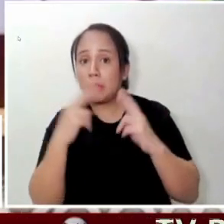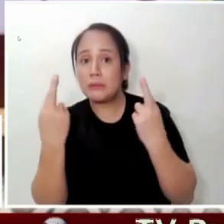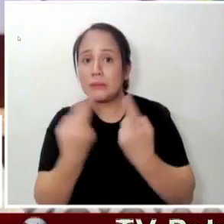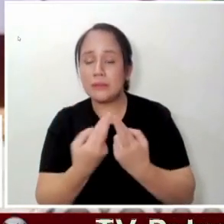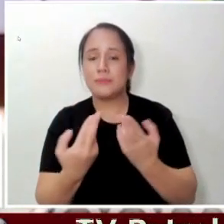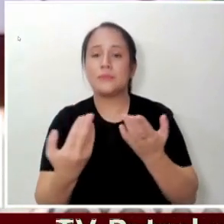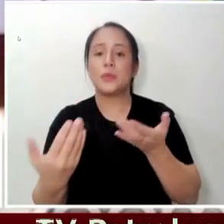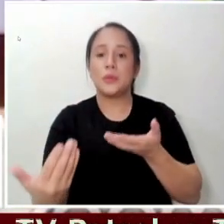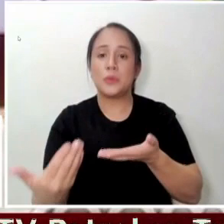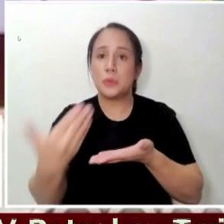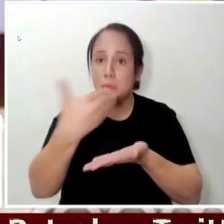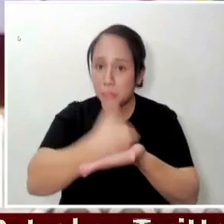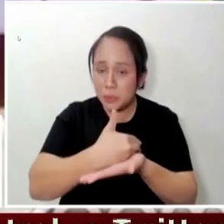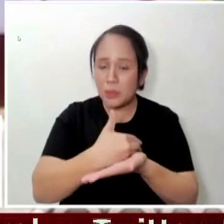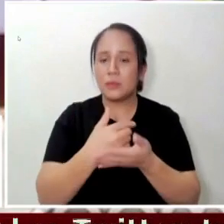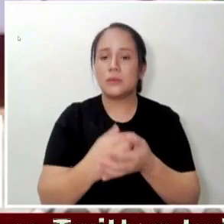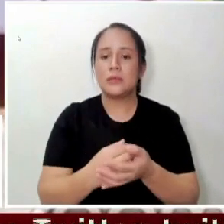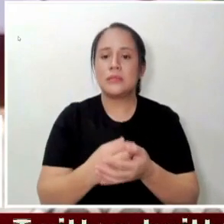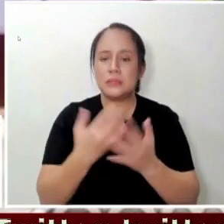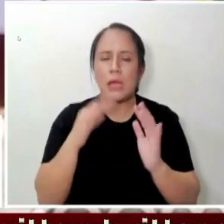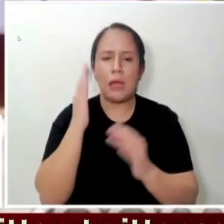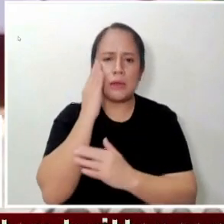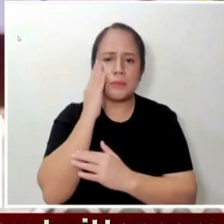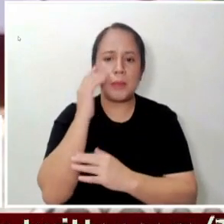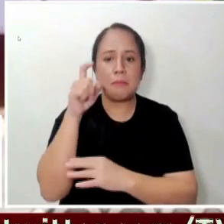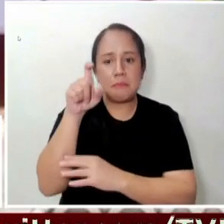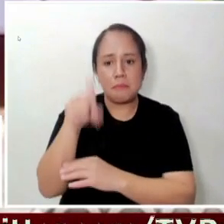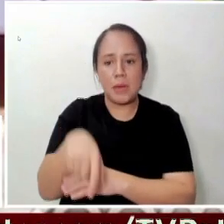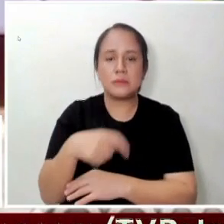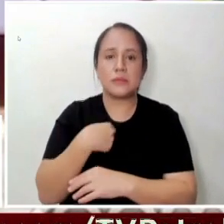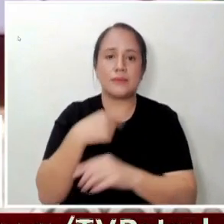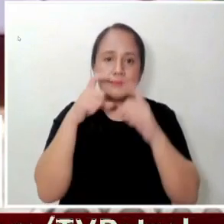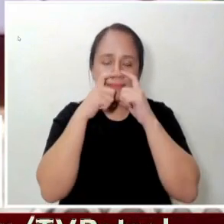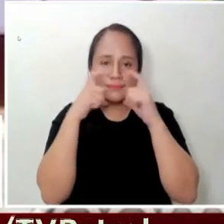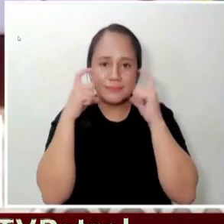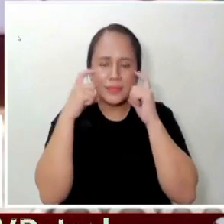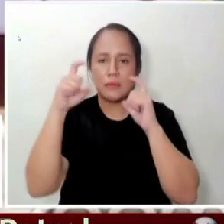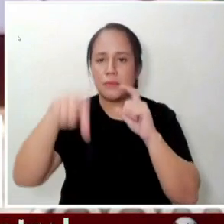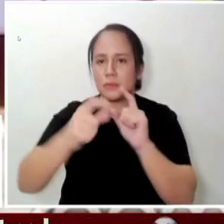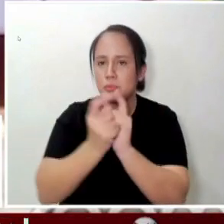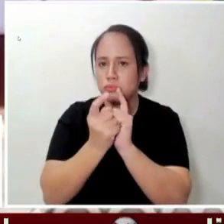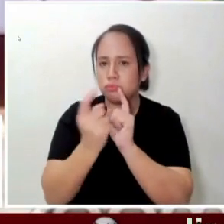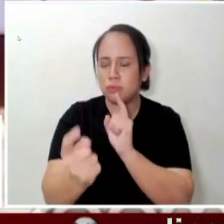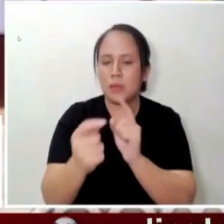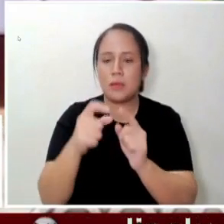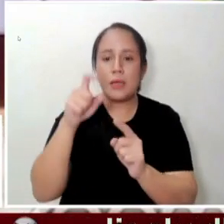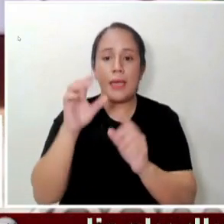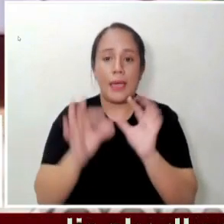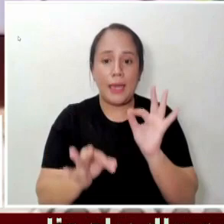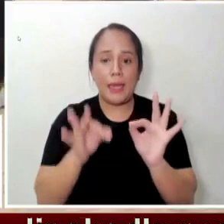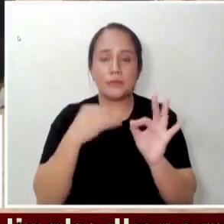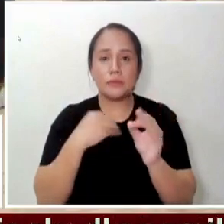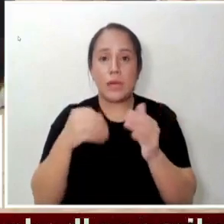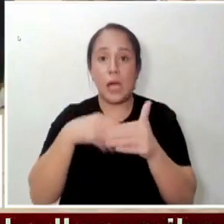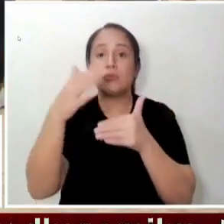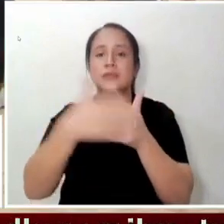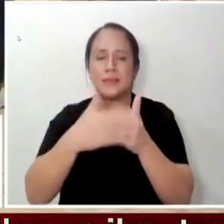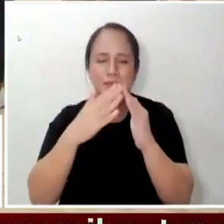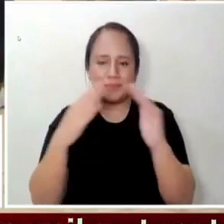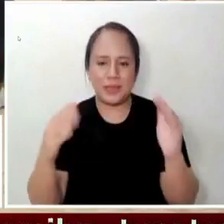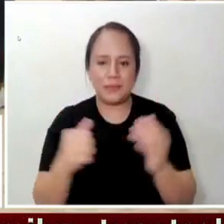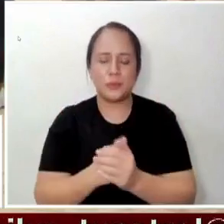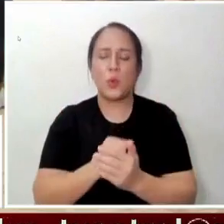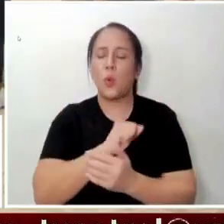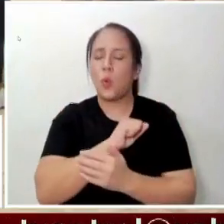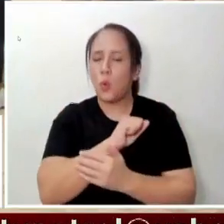kailangang makita rin, alam natin na kailangan lagi nakamask, may physical distance, kung maaari gawin po natin sa labas ng bahay. Lahat po